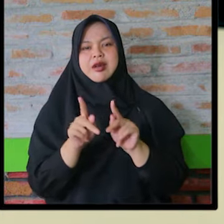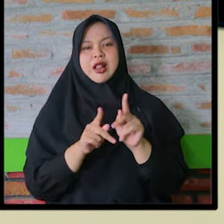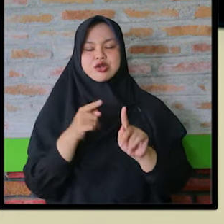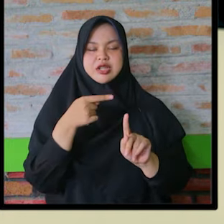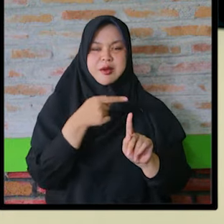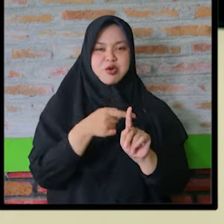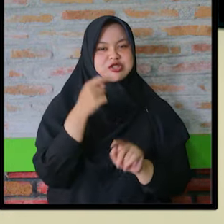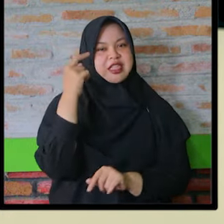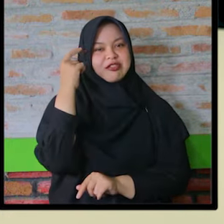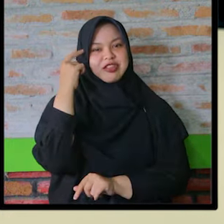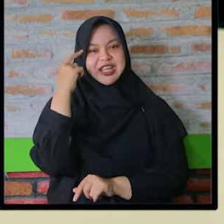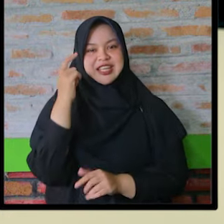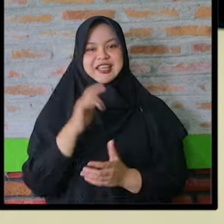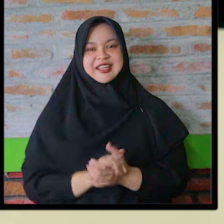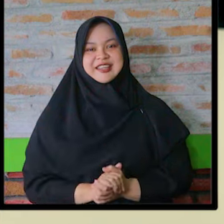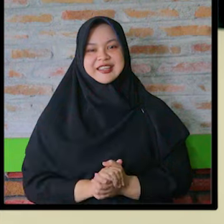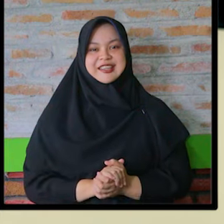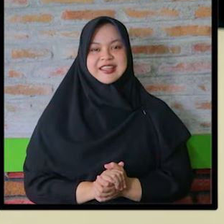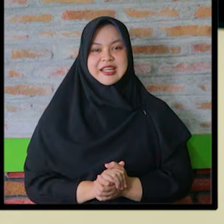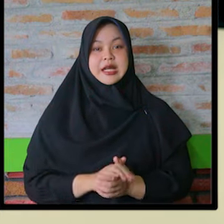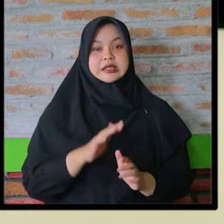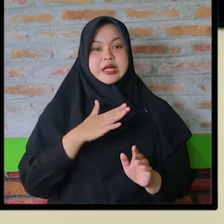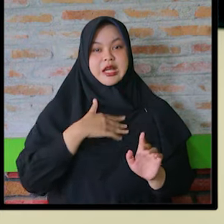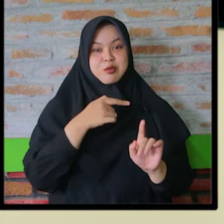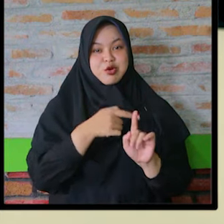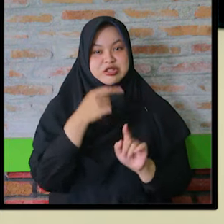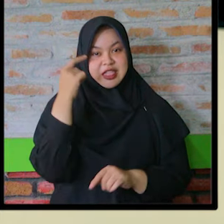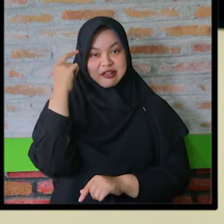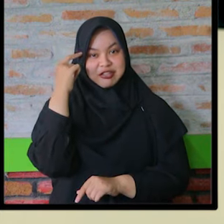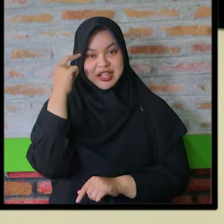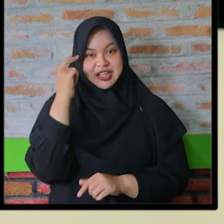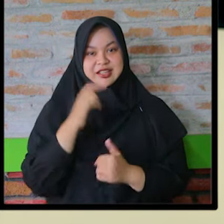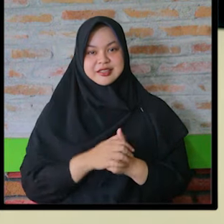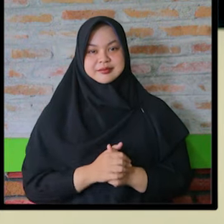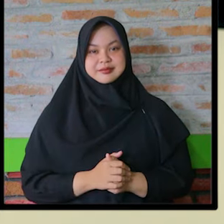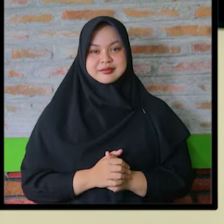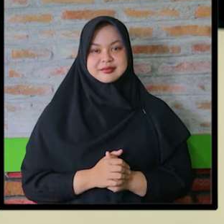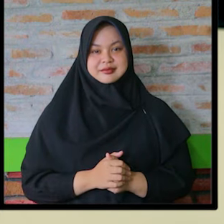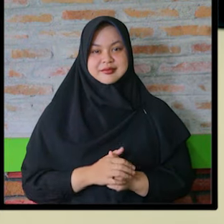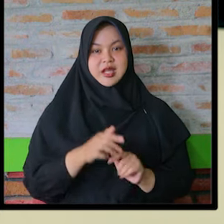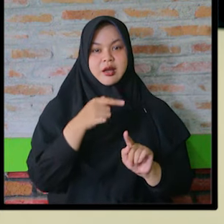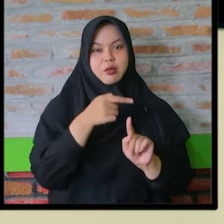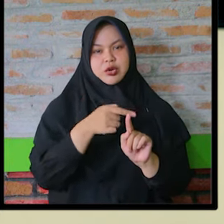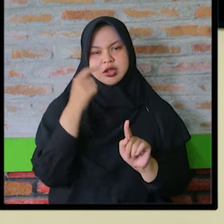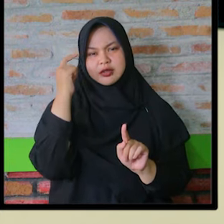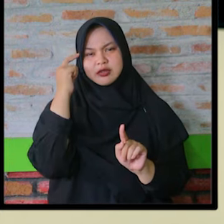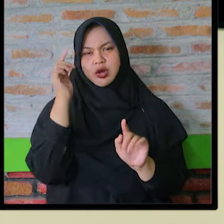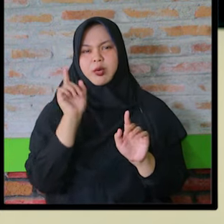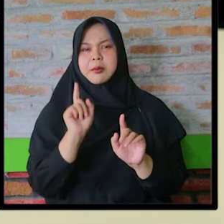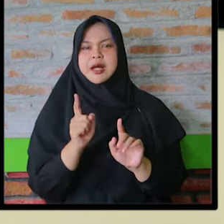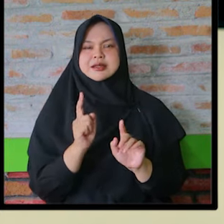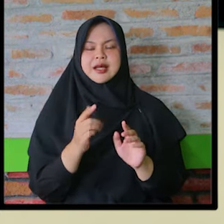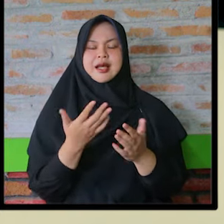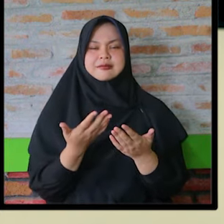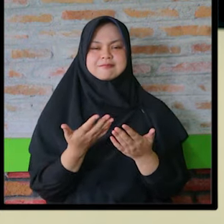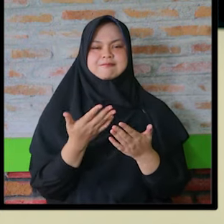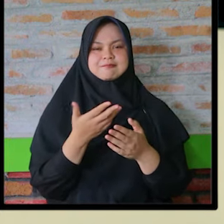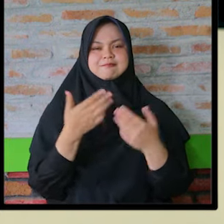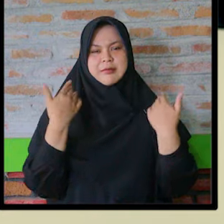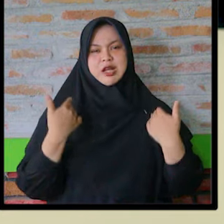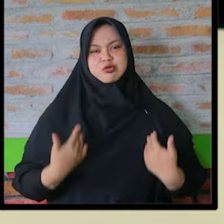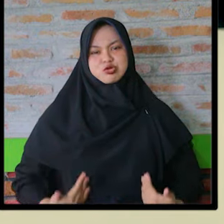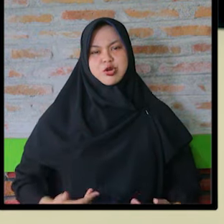positive thinking jadi saya tuh positive thinking i e positive thinking-nya apa pasti namanya manusia itu